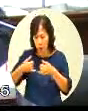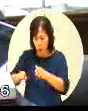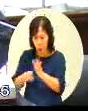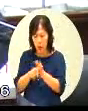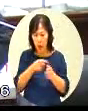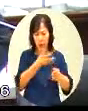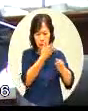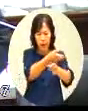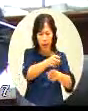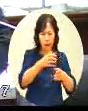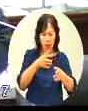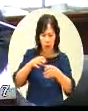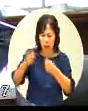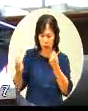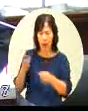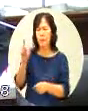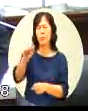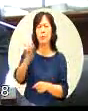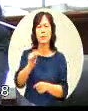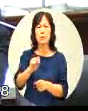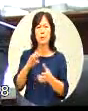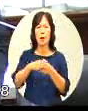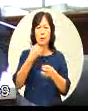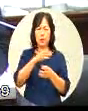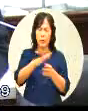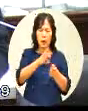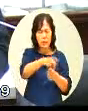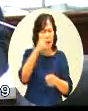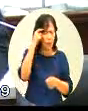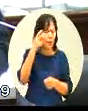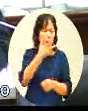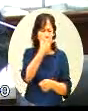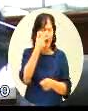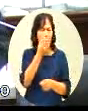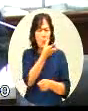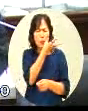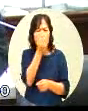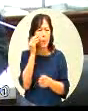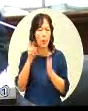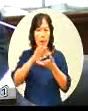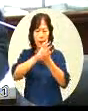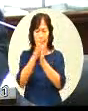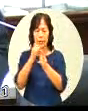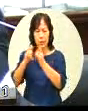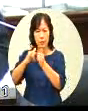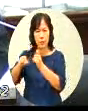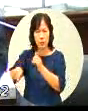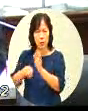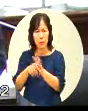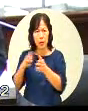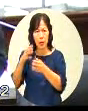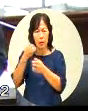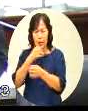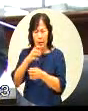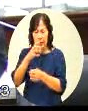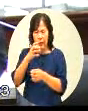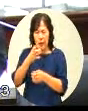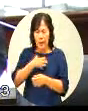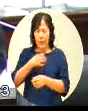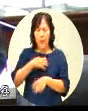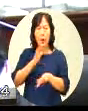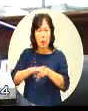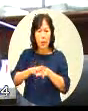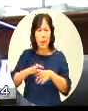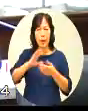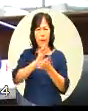的车辆去经过了嘛。好，他要便宜行事，他要这样会造成地方民众交通上的梦魇，也嘛是变